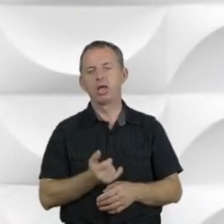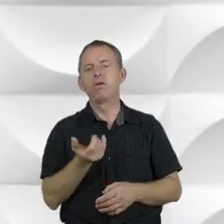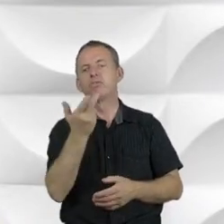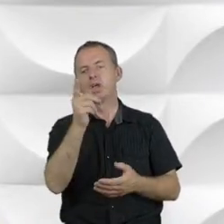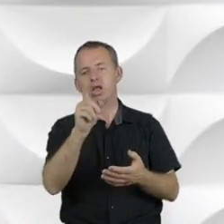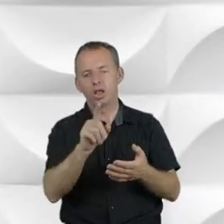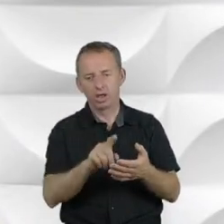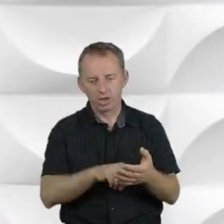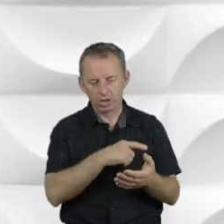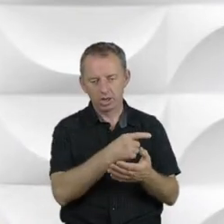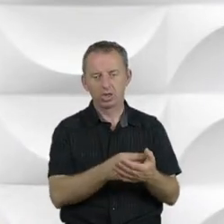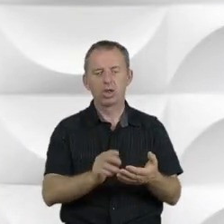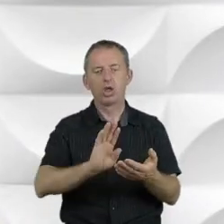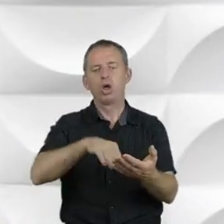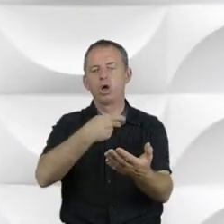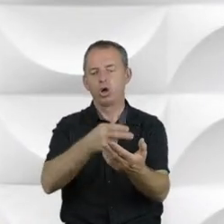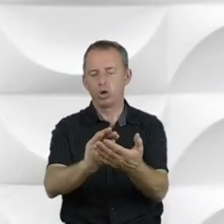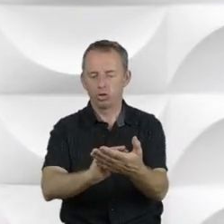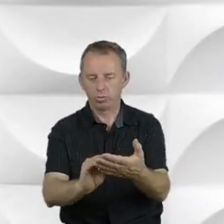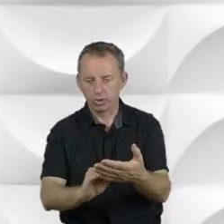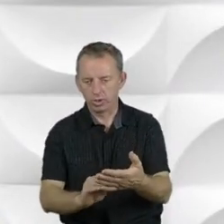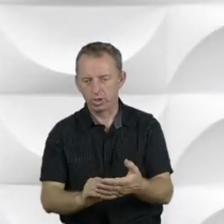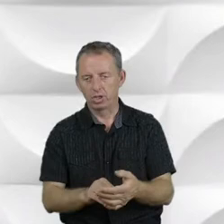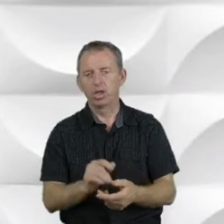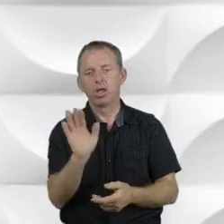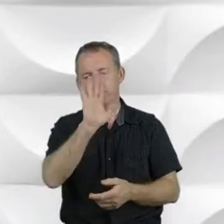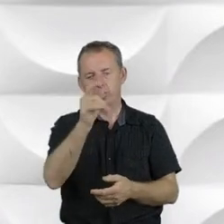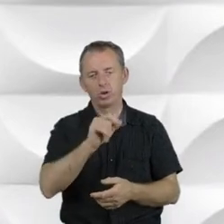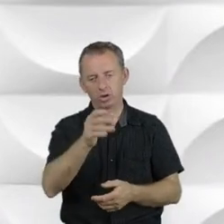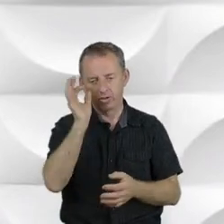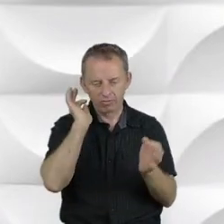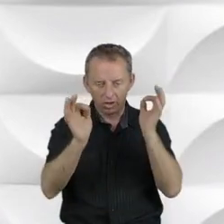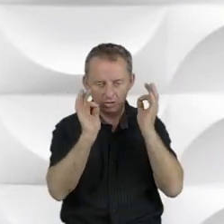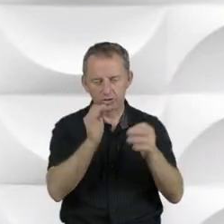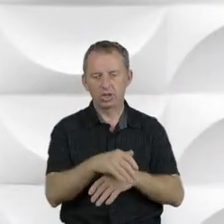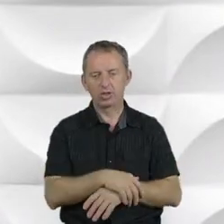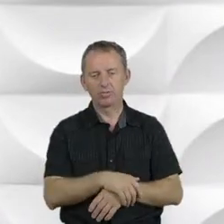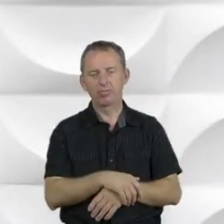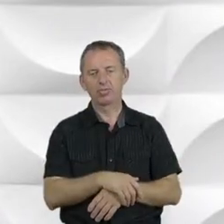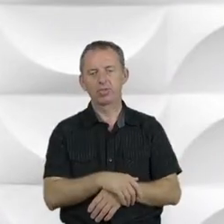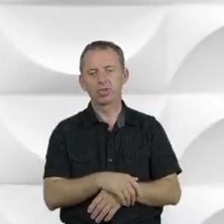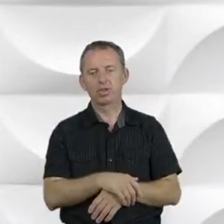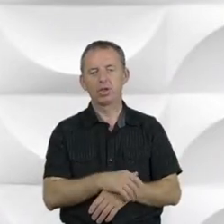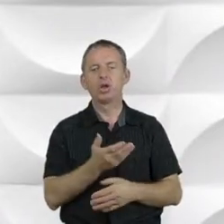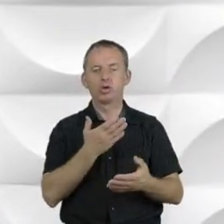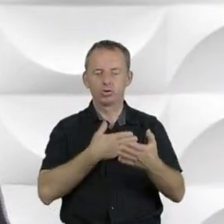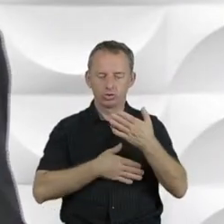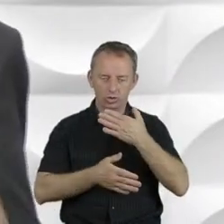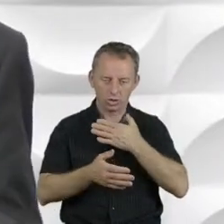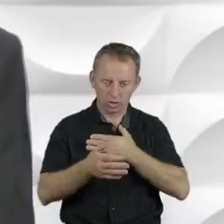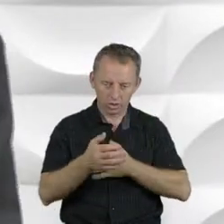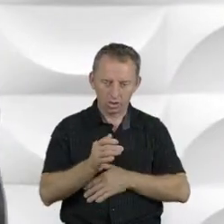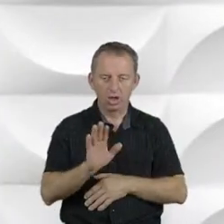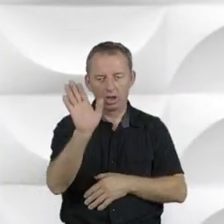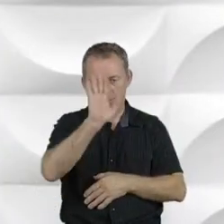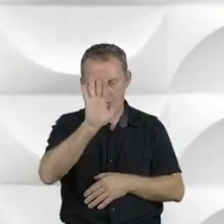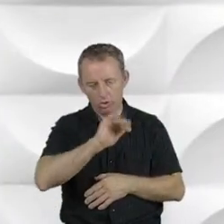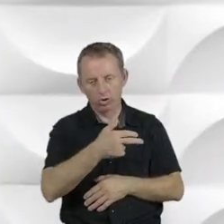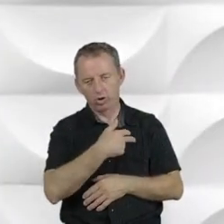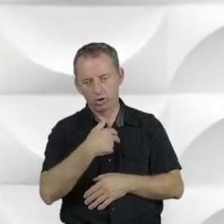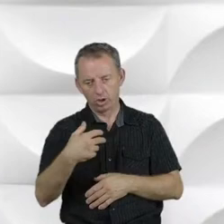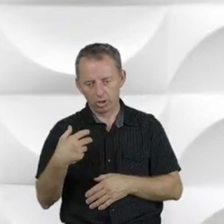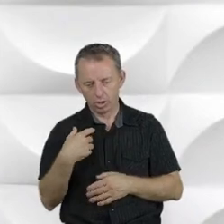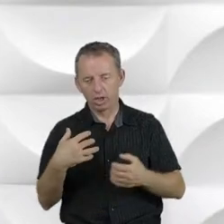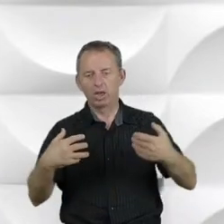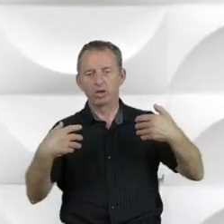Wielokrotnie odpisywałem na te Hiobowe wieści. Ciesz się, bo Bóg nasz